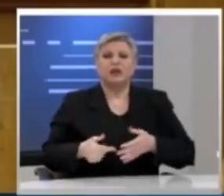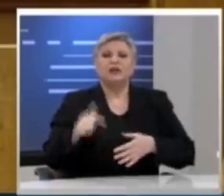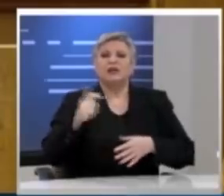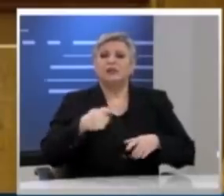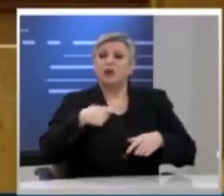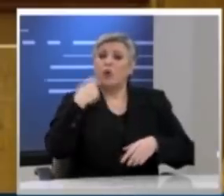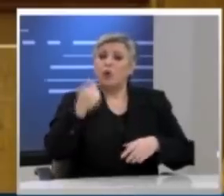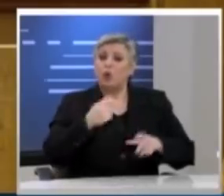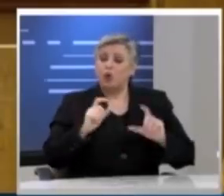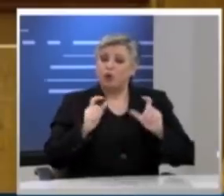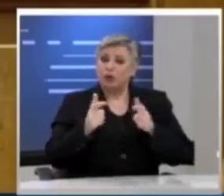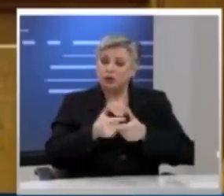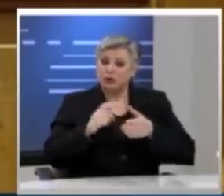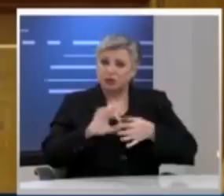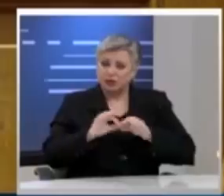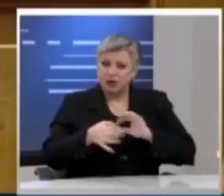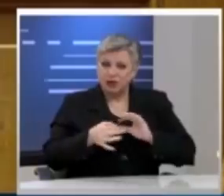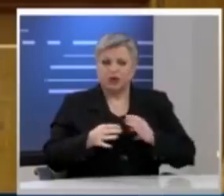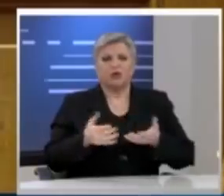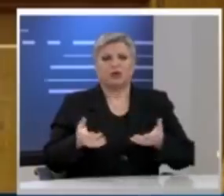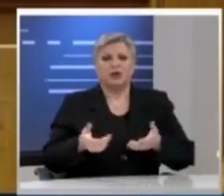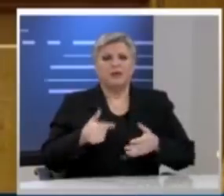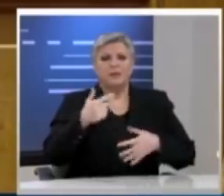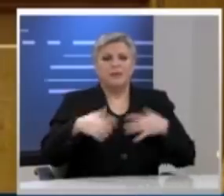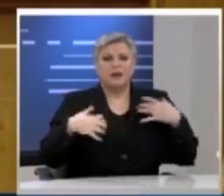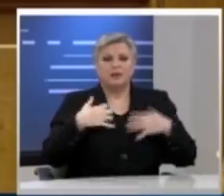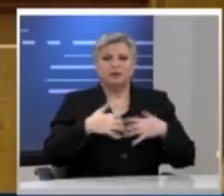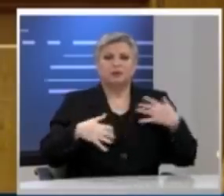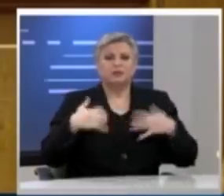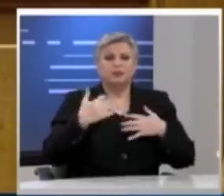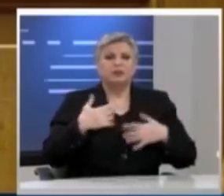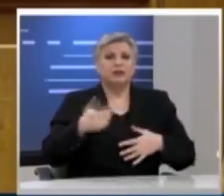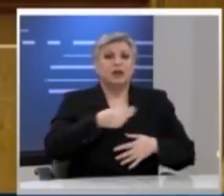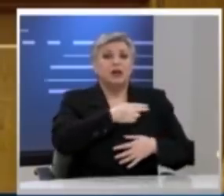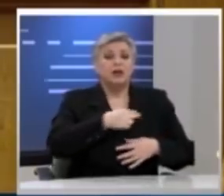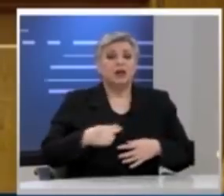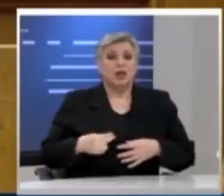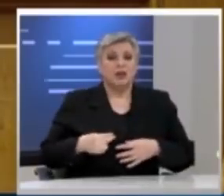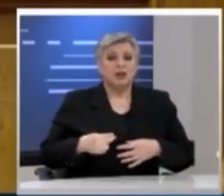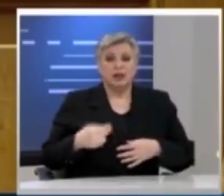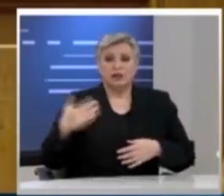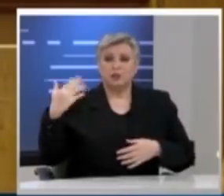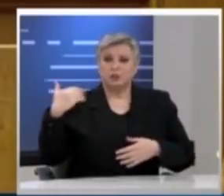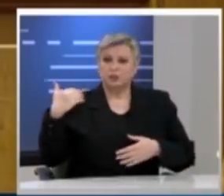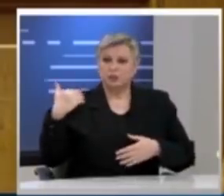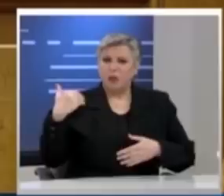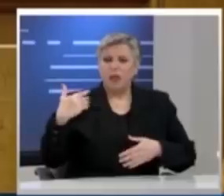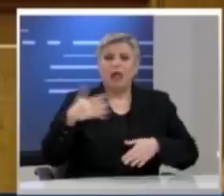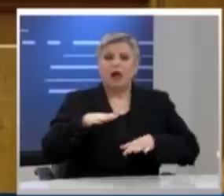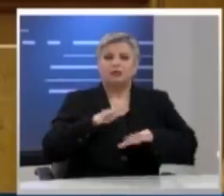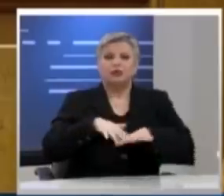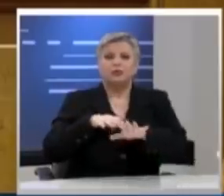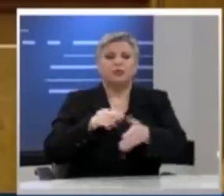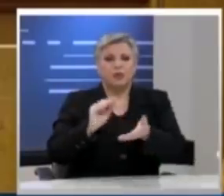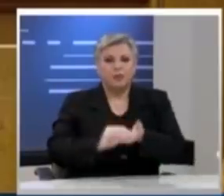συλλόγων γονέων είναι η ανησυχία που έχουν εκφράσει οι καθηγητές με τις πρόσφατες κινητοποιήσεις τους και